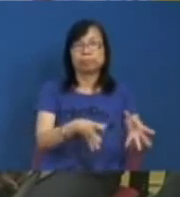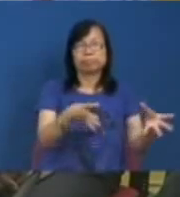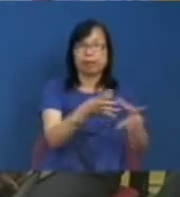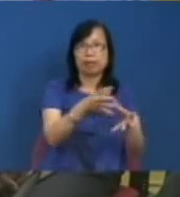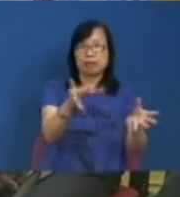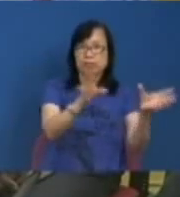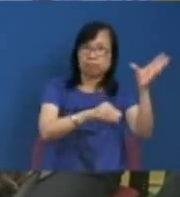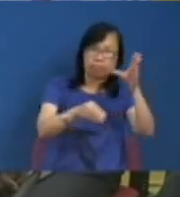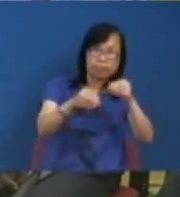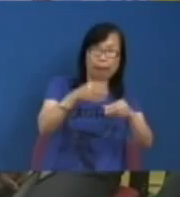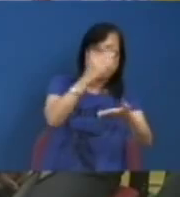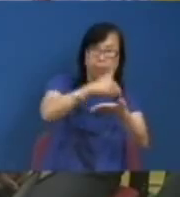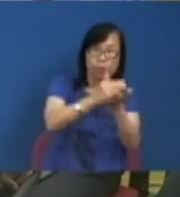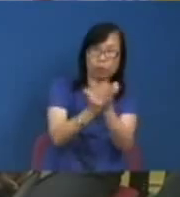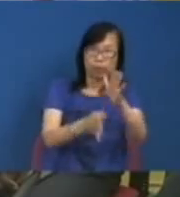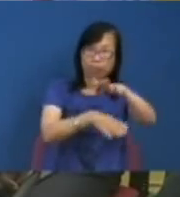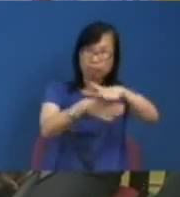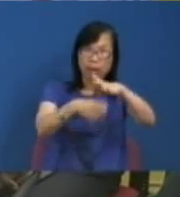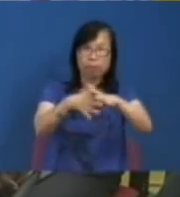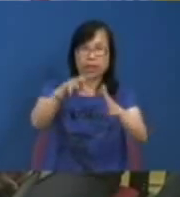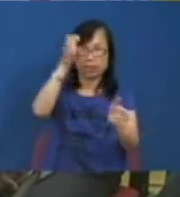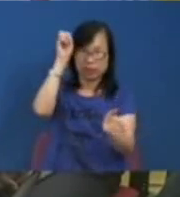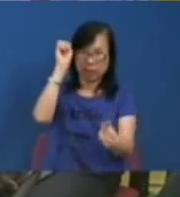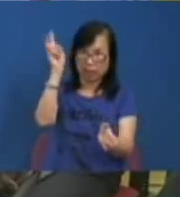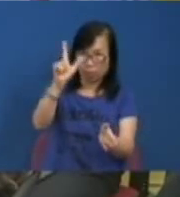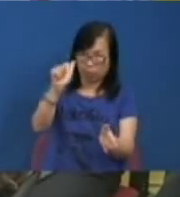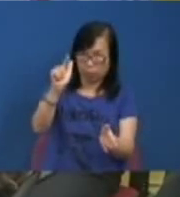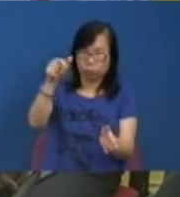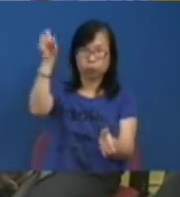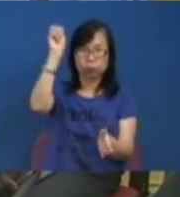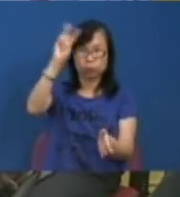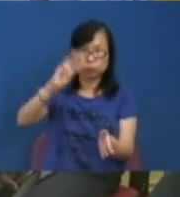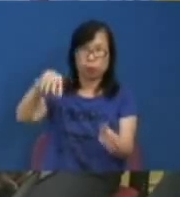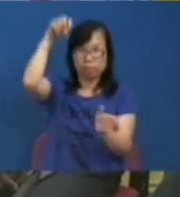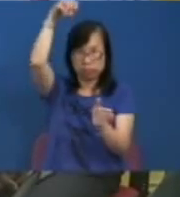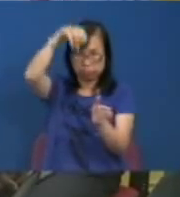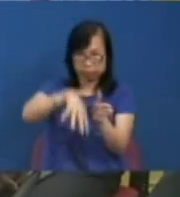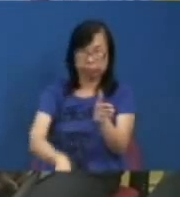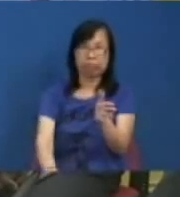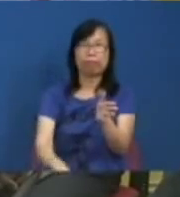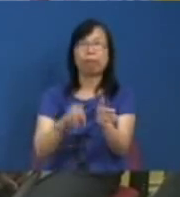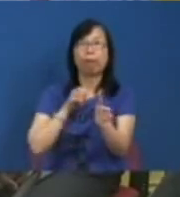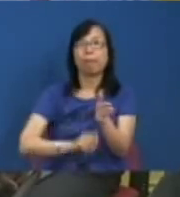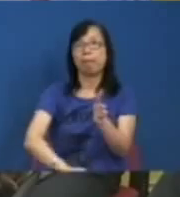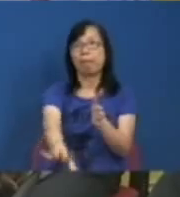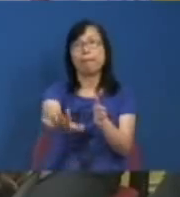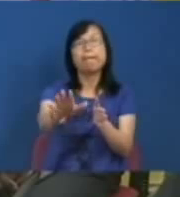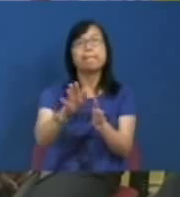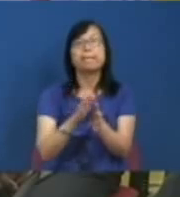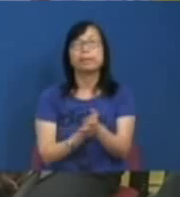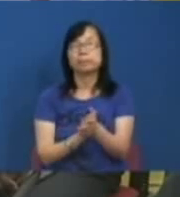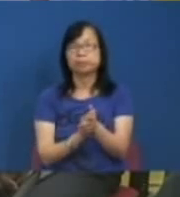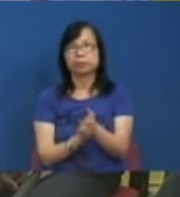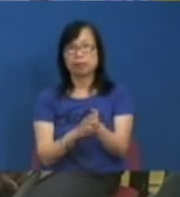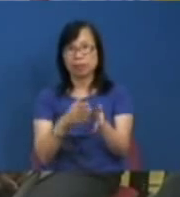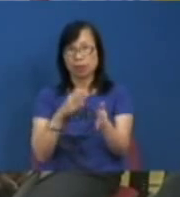唔同單位嘅污水，咁啊直接落翻去地下就排放出去渠務嘅井，同埋